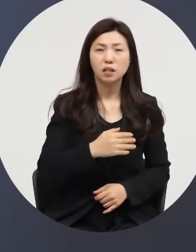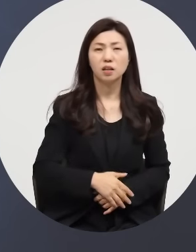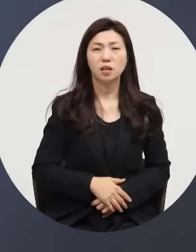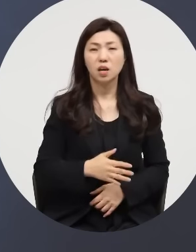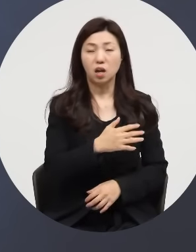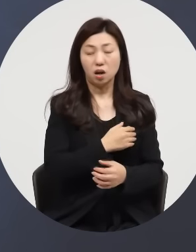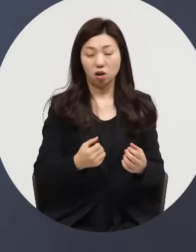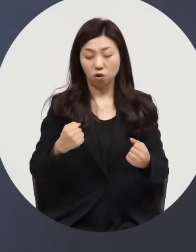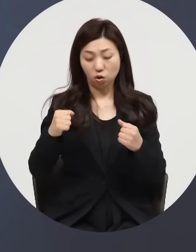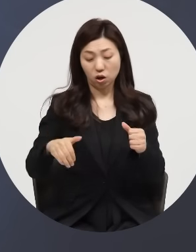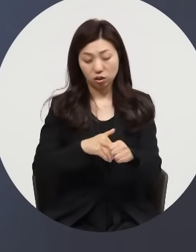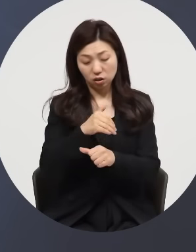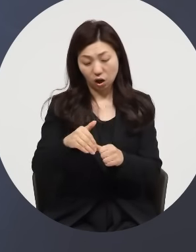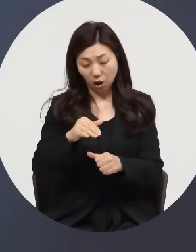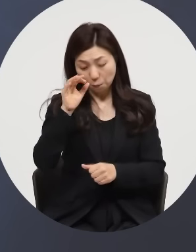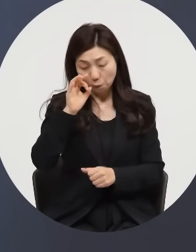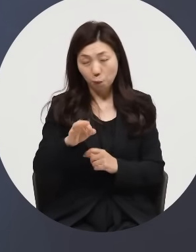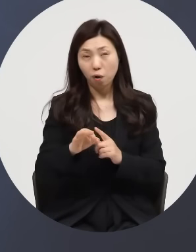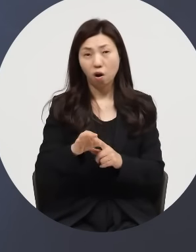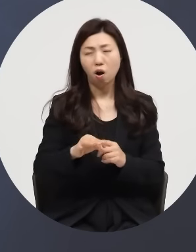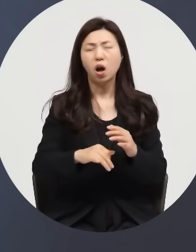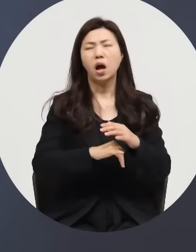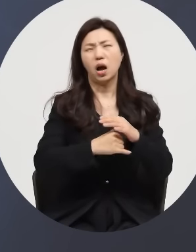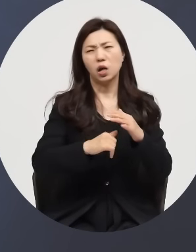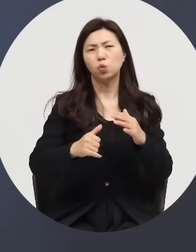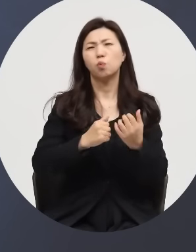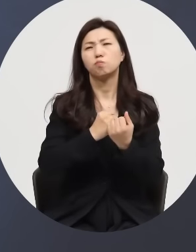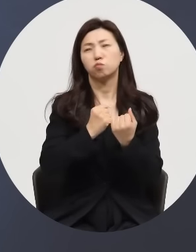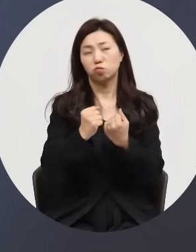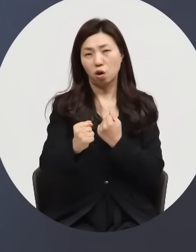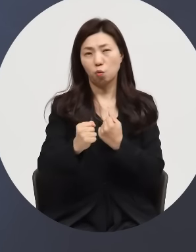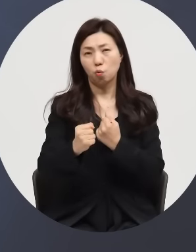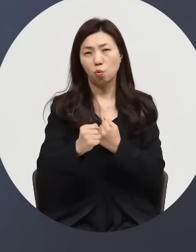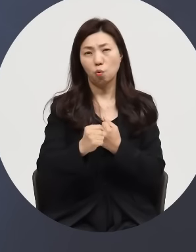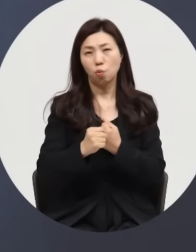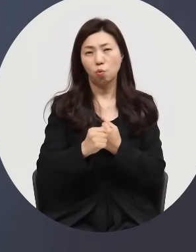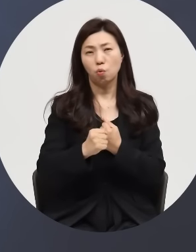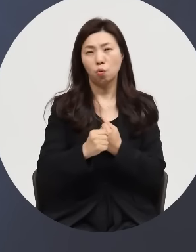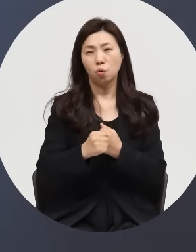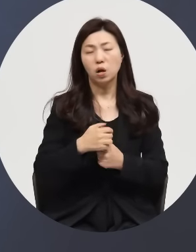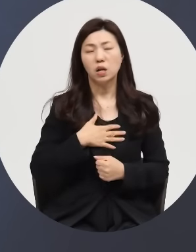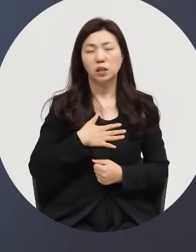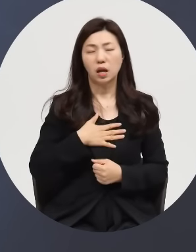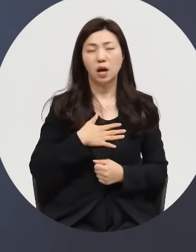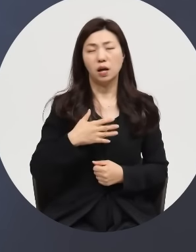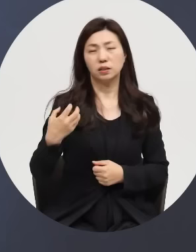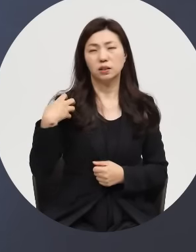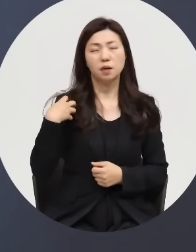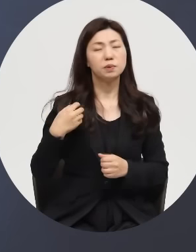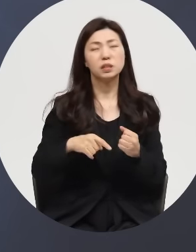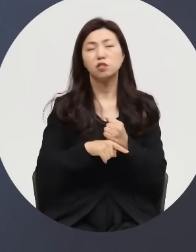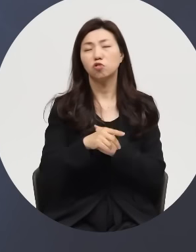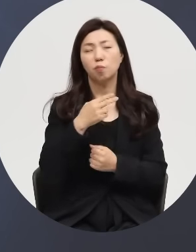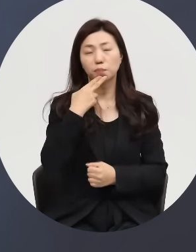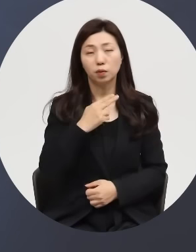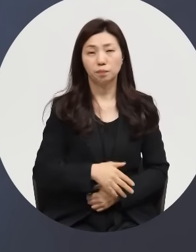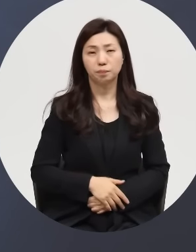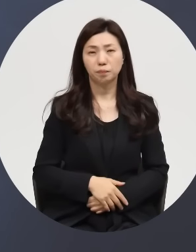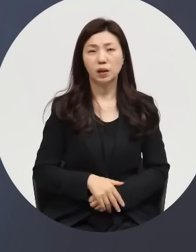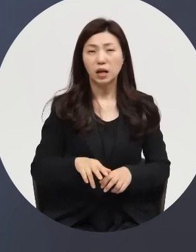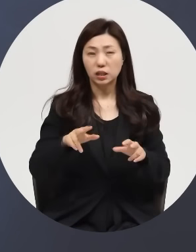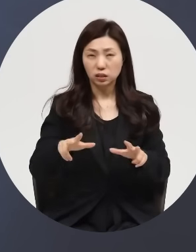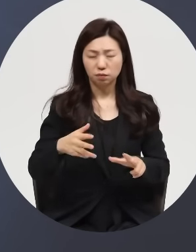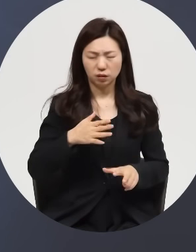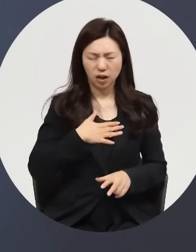나이와 건강 상태라면 그는 가족이라 하더라도 자기가 책임져야 할 일은 아니다. 자기는